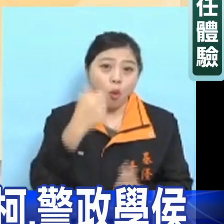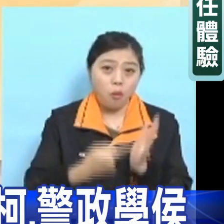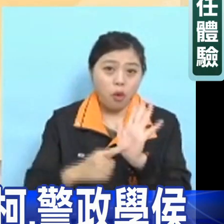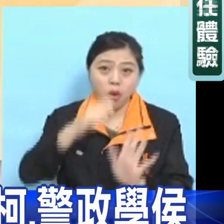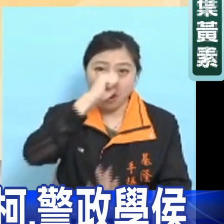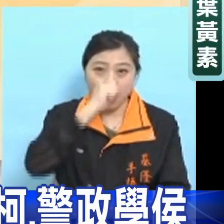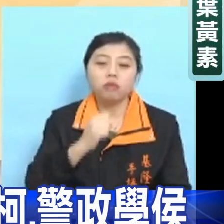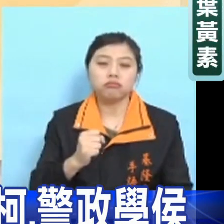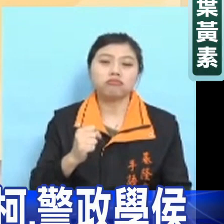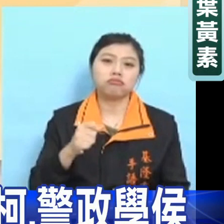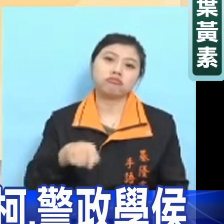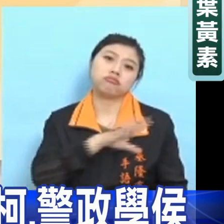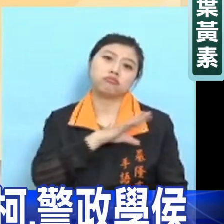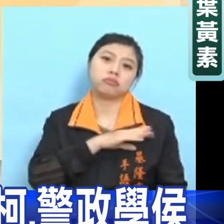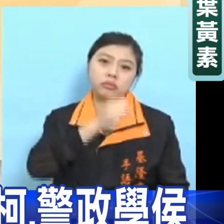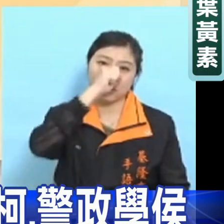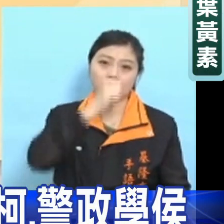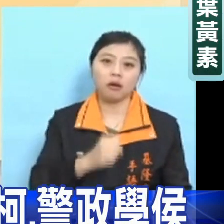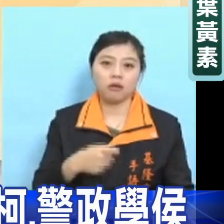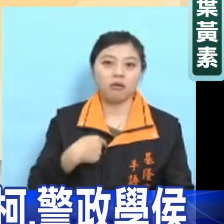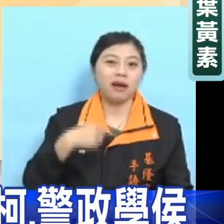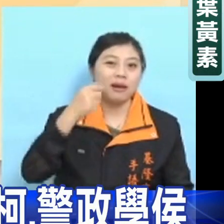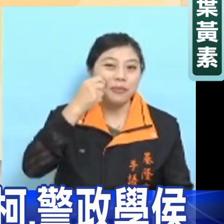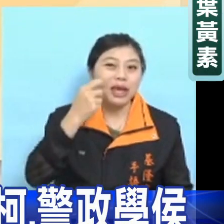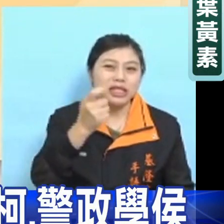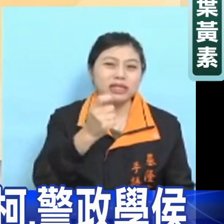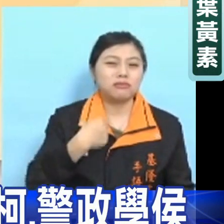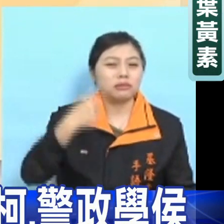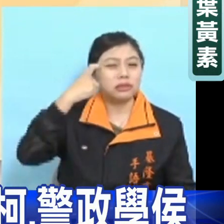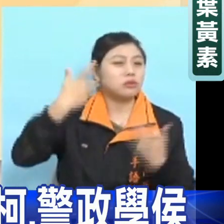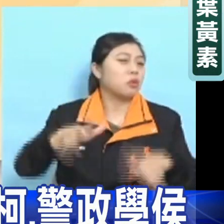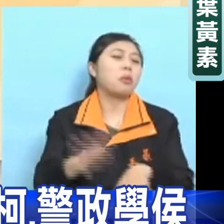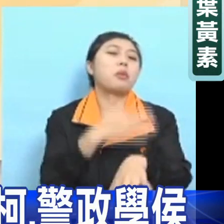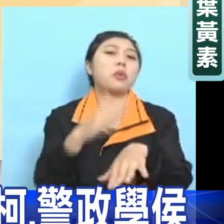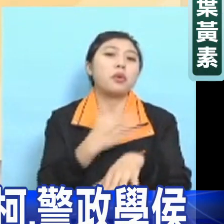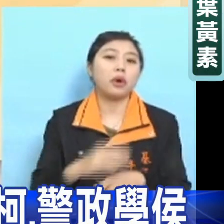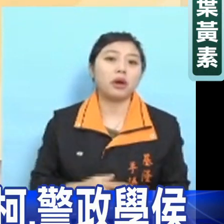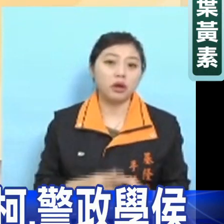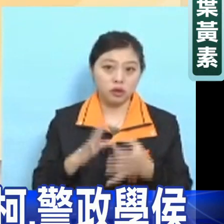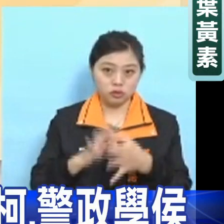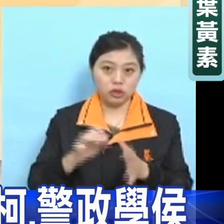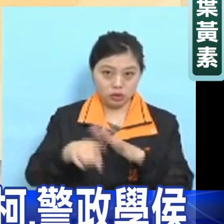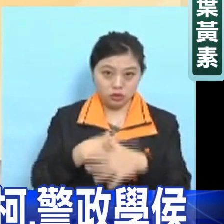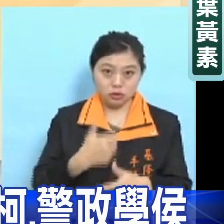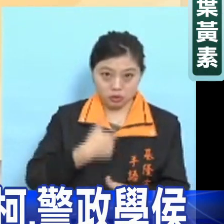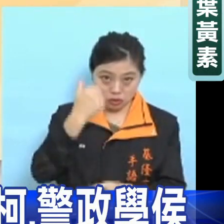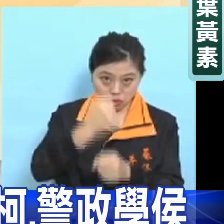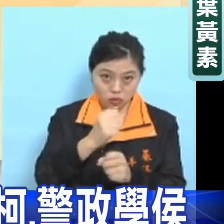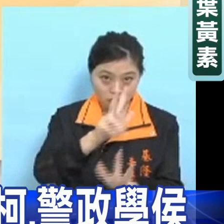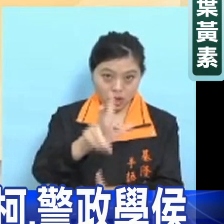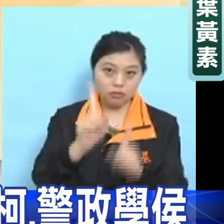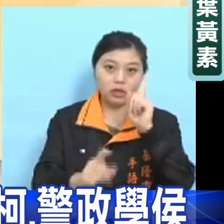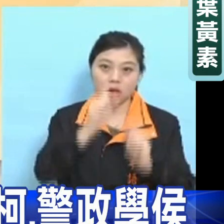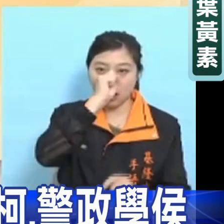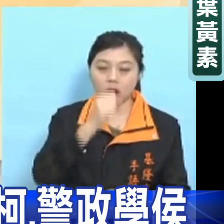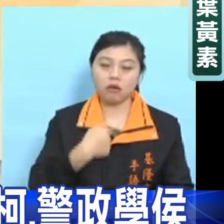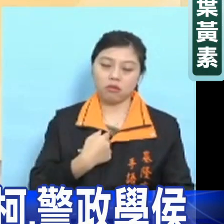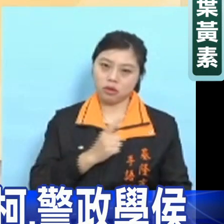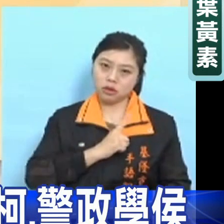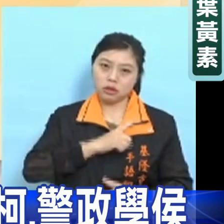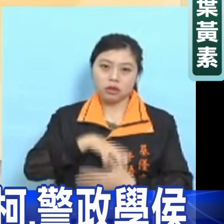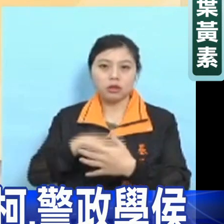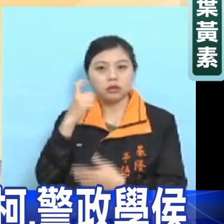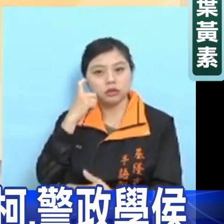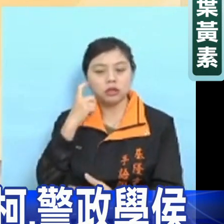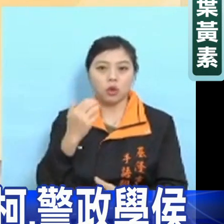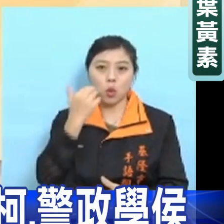辙，那也不死要面子。所以对我的想法来讲，如果是跟工